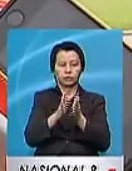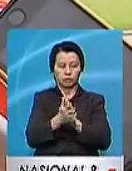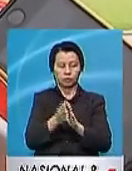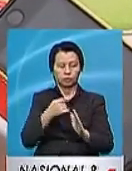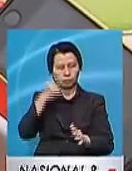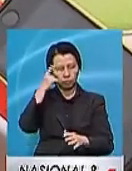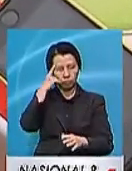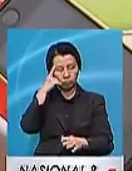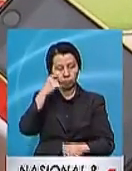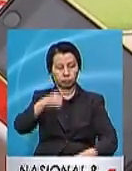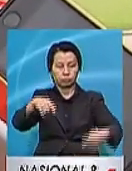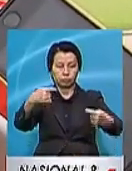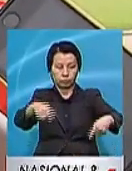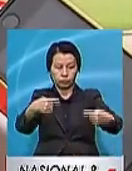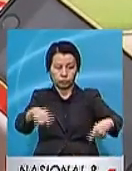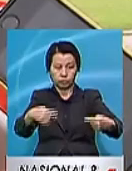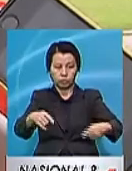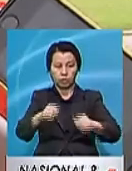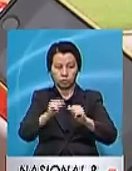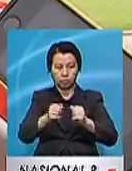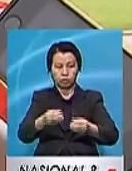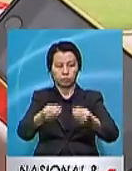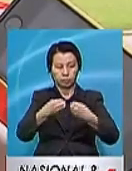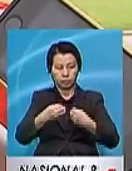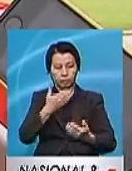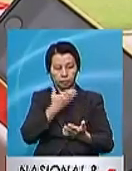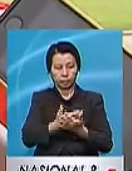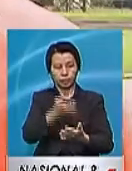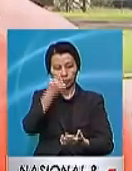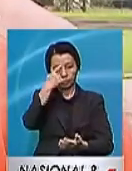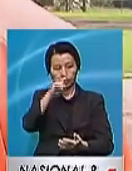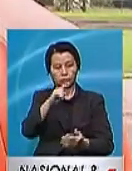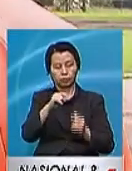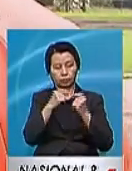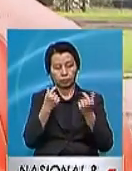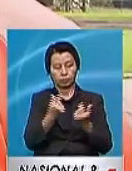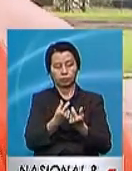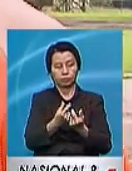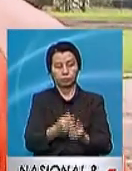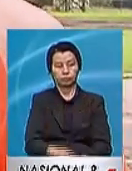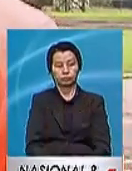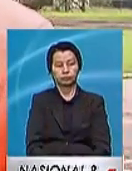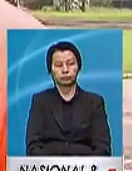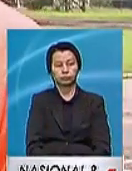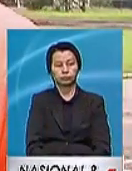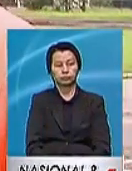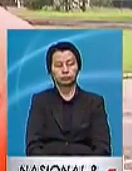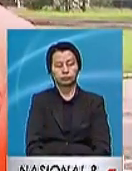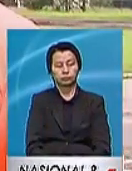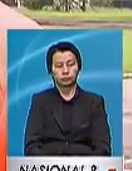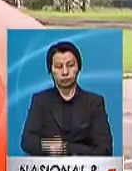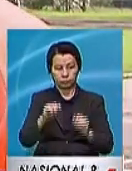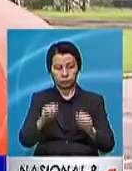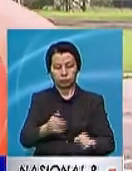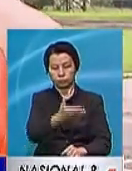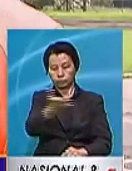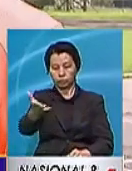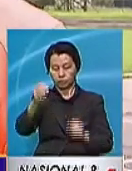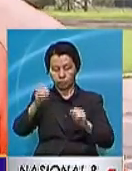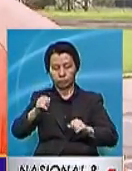persaingan tu dapat memberi kebaikan untuk pasukan Insyaallah akan buat